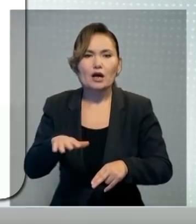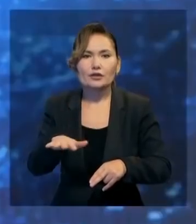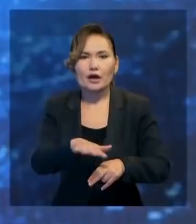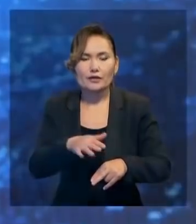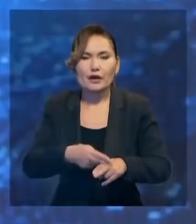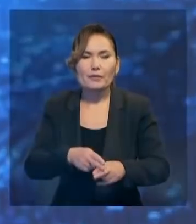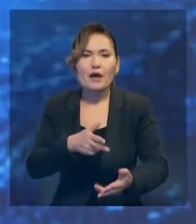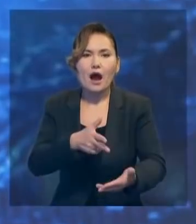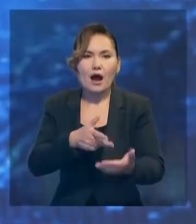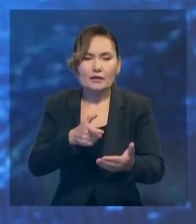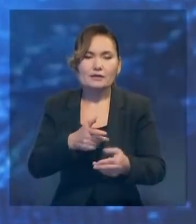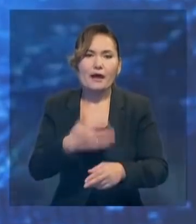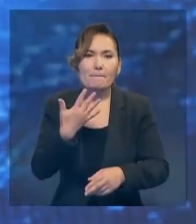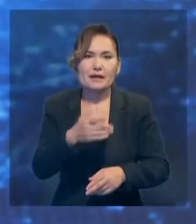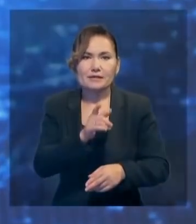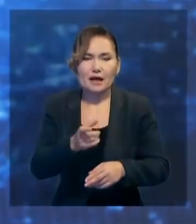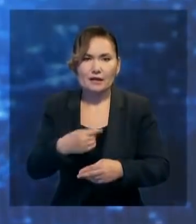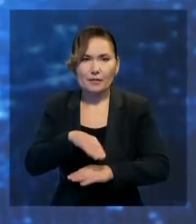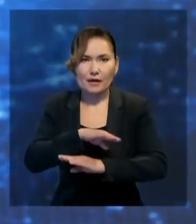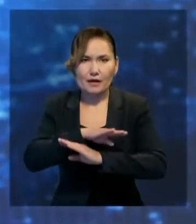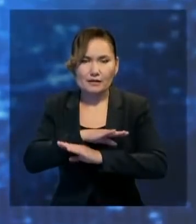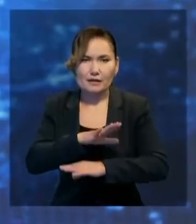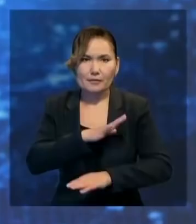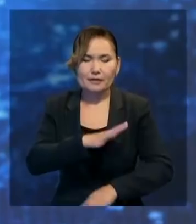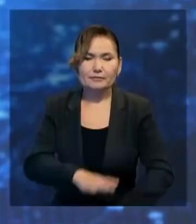аудандағы атыстан 5 адам қаза тапқан еді.